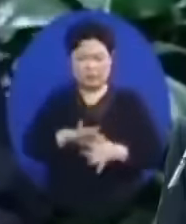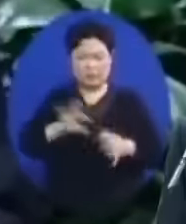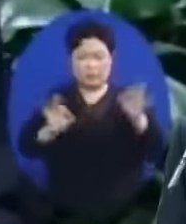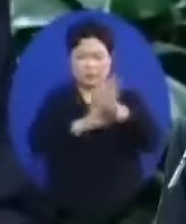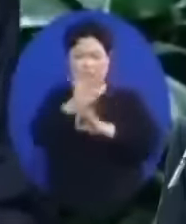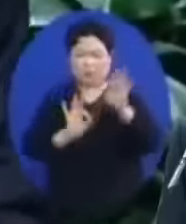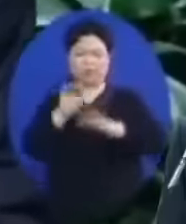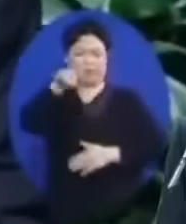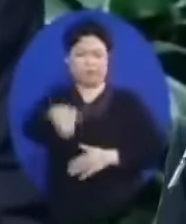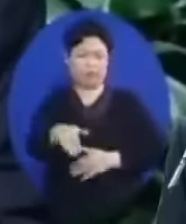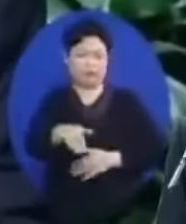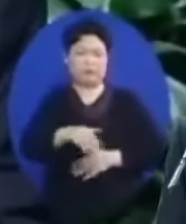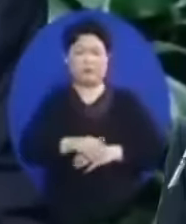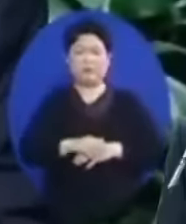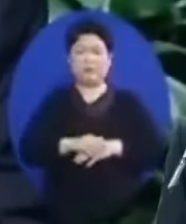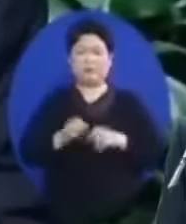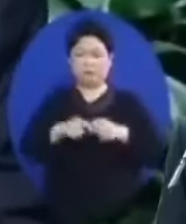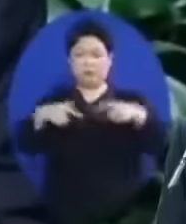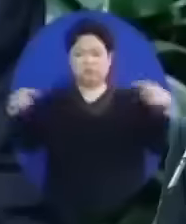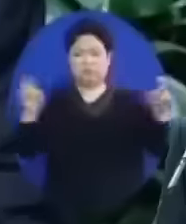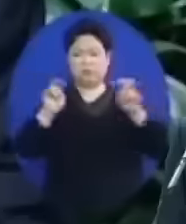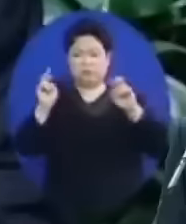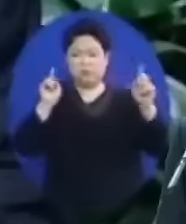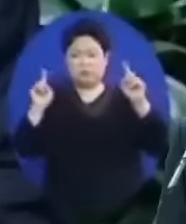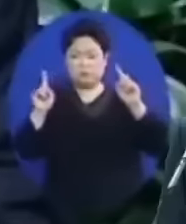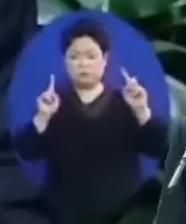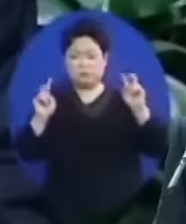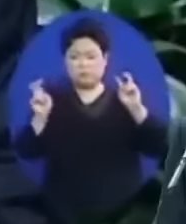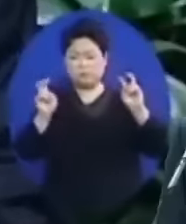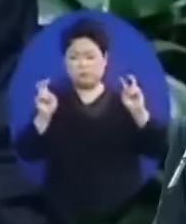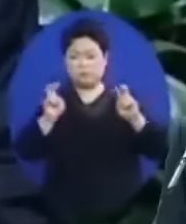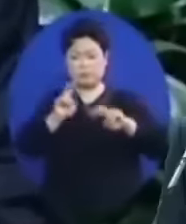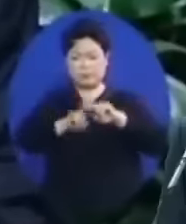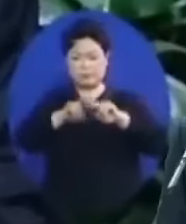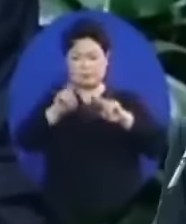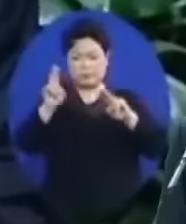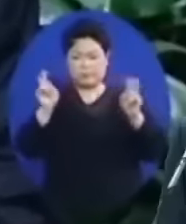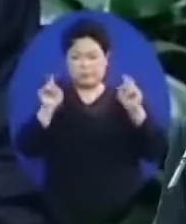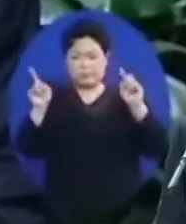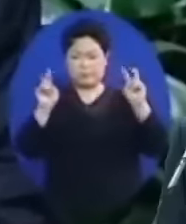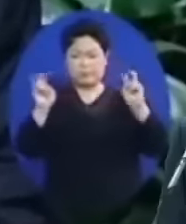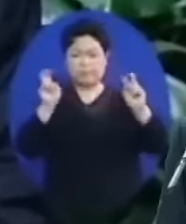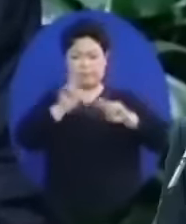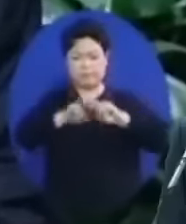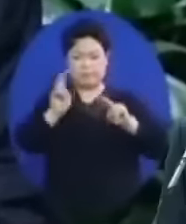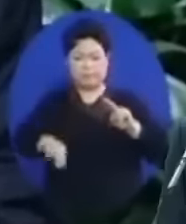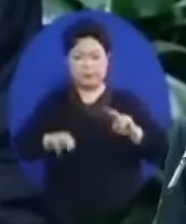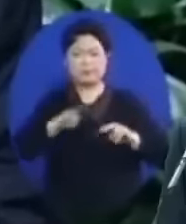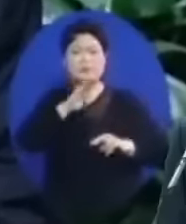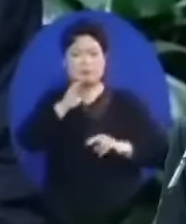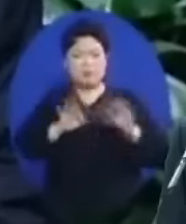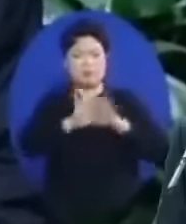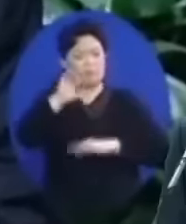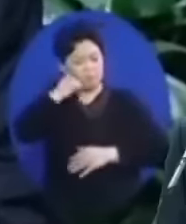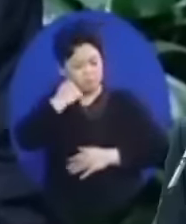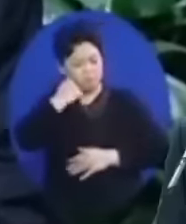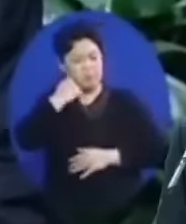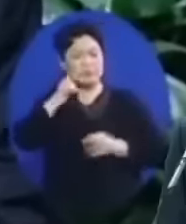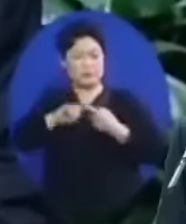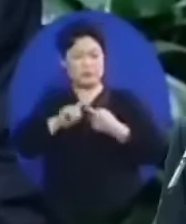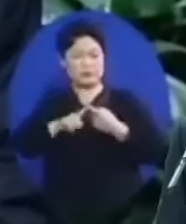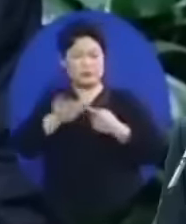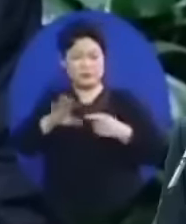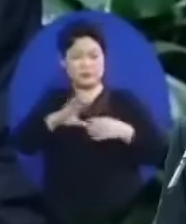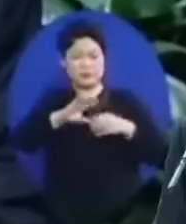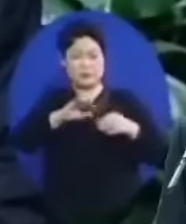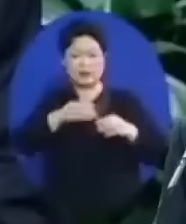경제 침체와 증가하는 실업률 그리고 불투명한 경제 전망이 그 원인일 것으로 생각하는 것입니다. 그러나